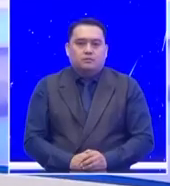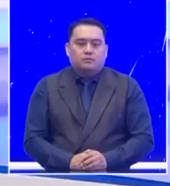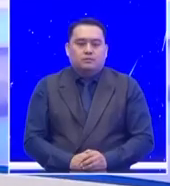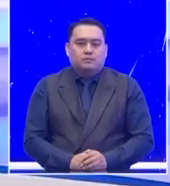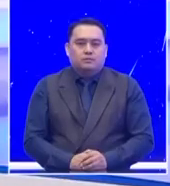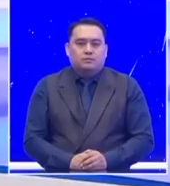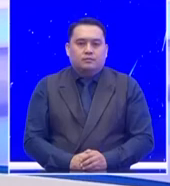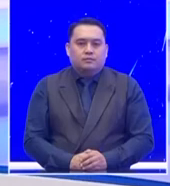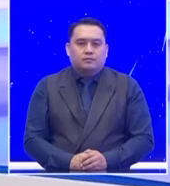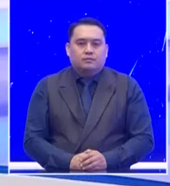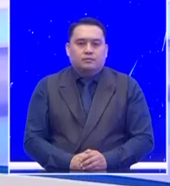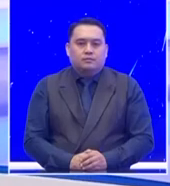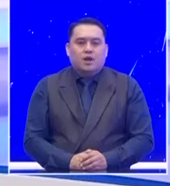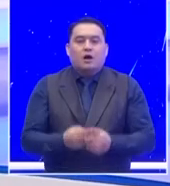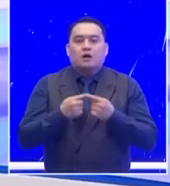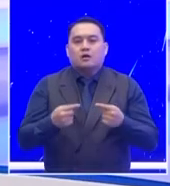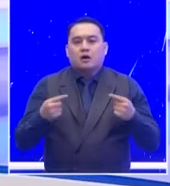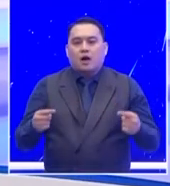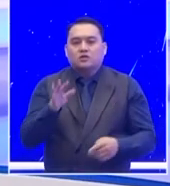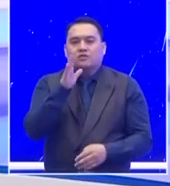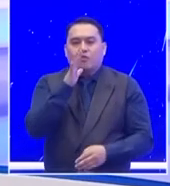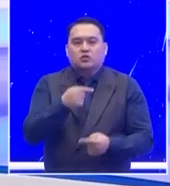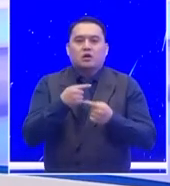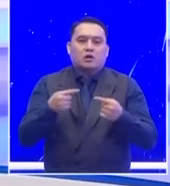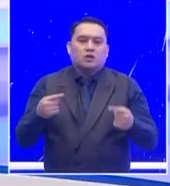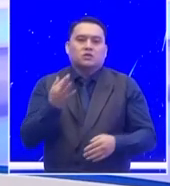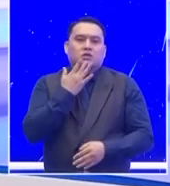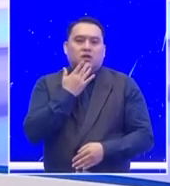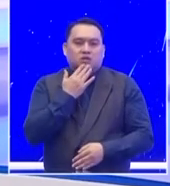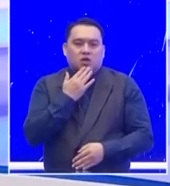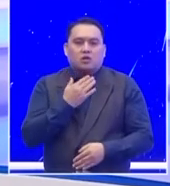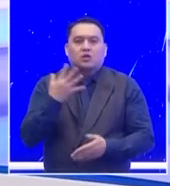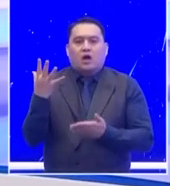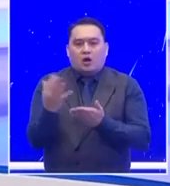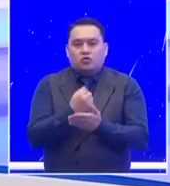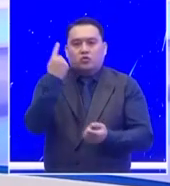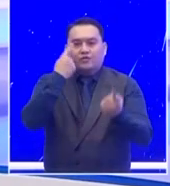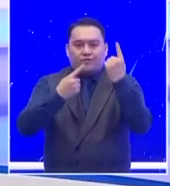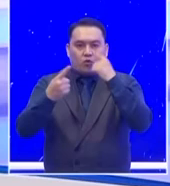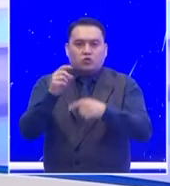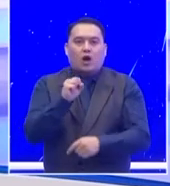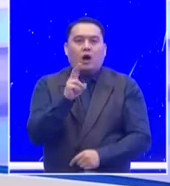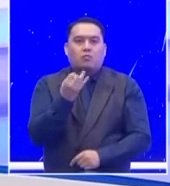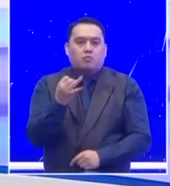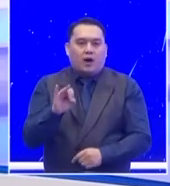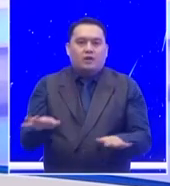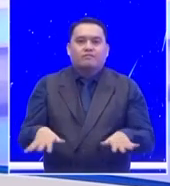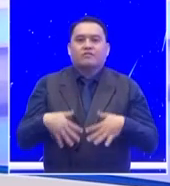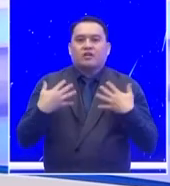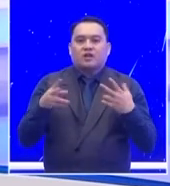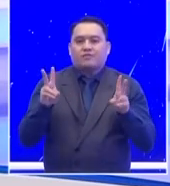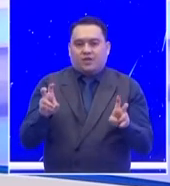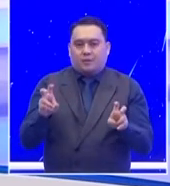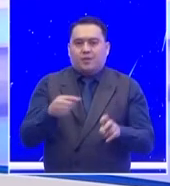Абай объединяет. Представители разного возраста и разных этнических групп находят для себя в творчестве Абая вдохновение.